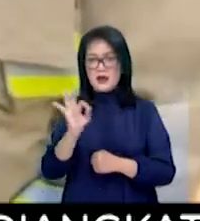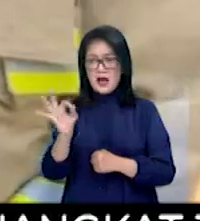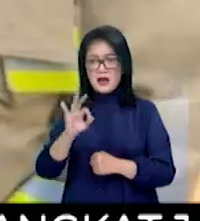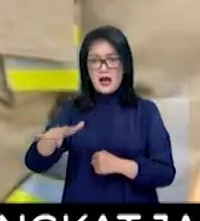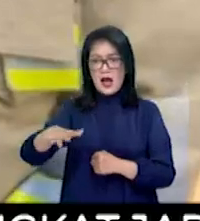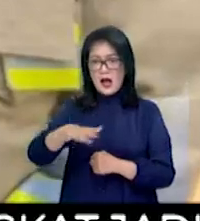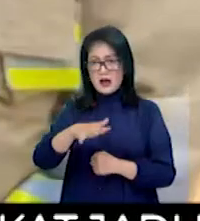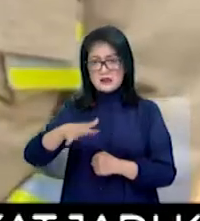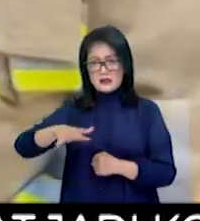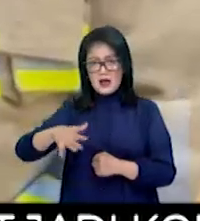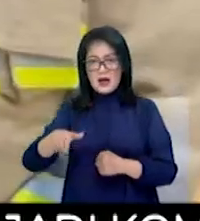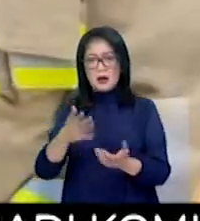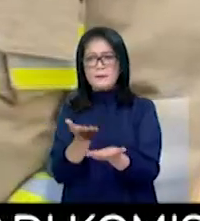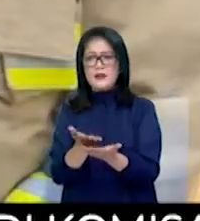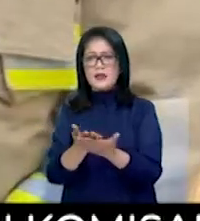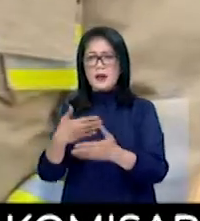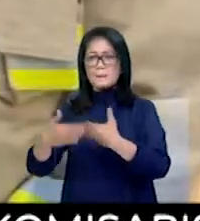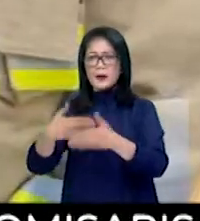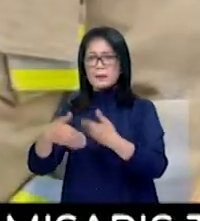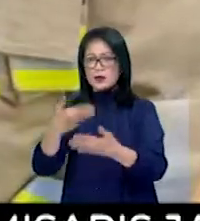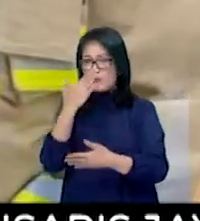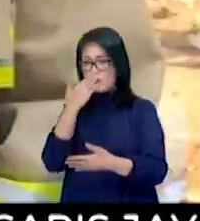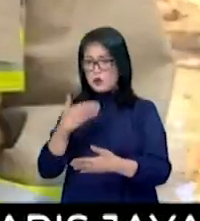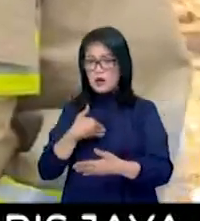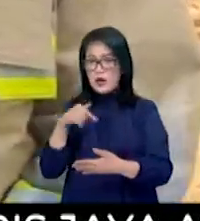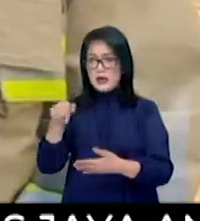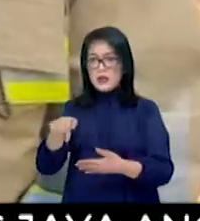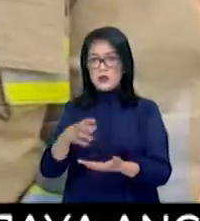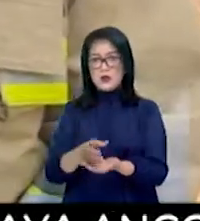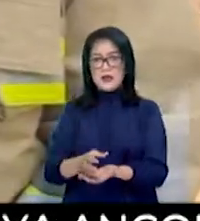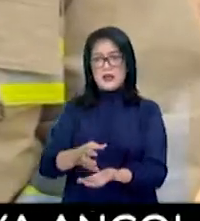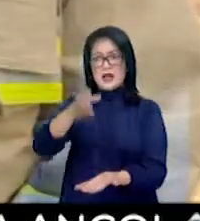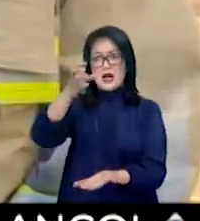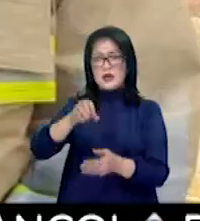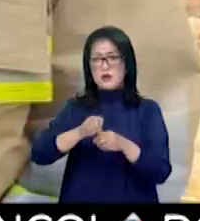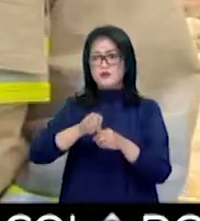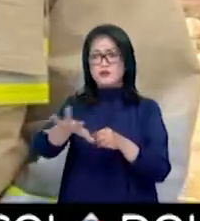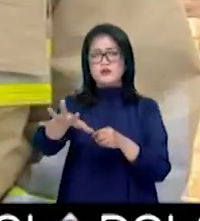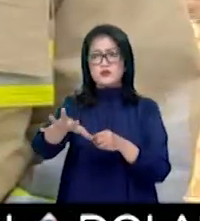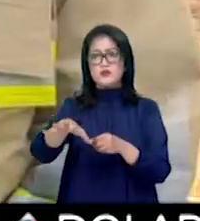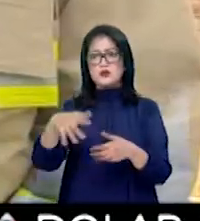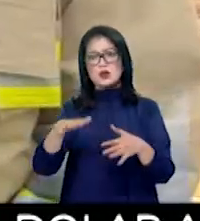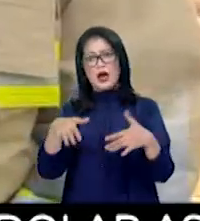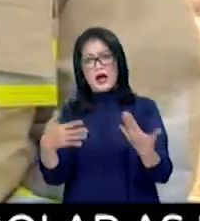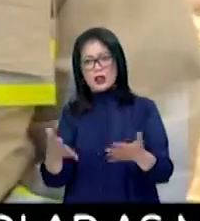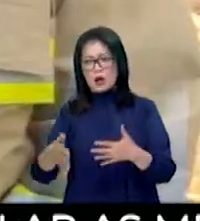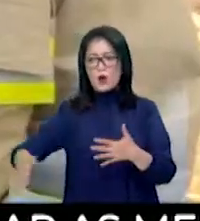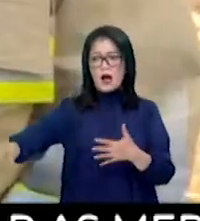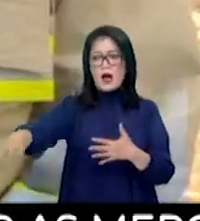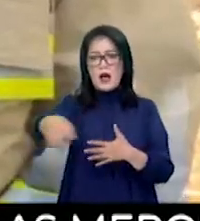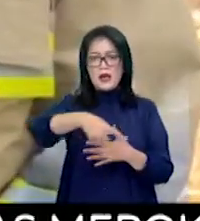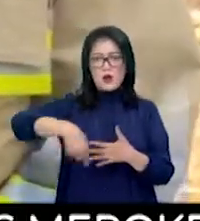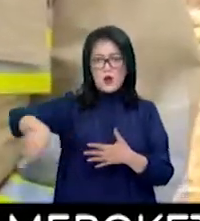kita minta ke pabrik, Pak, yang punya hidran dan kolam air, Pak. Karena di sini juga kita kendalanya karena di ruang padat penduduk, jadi mobil